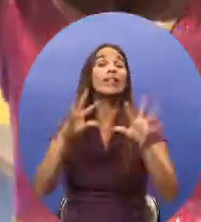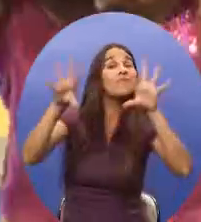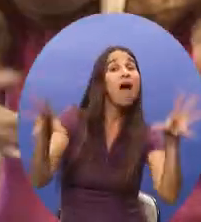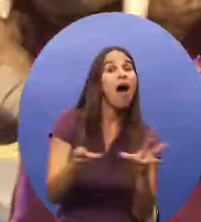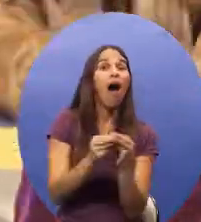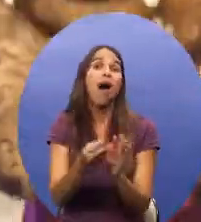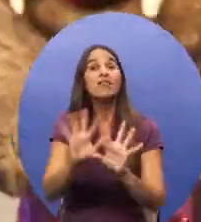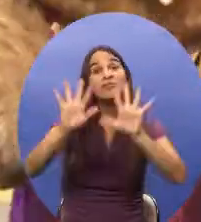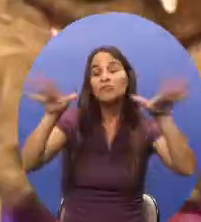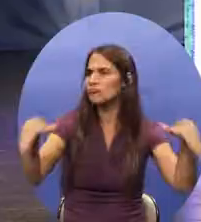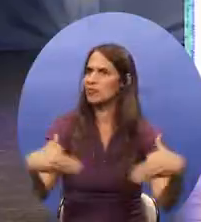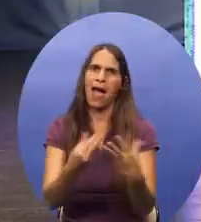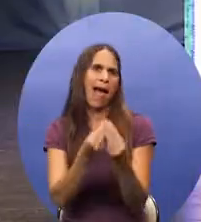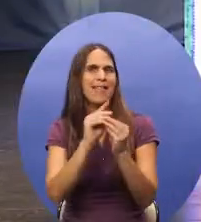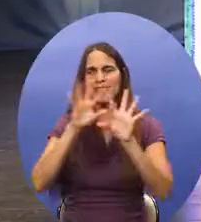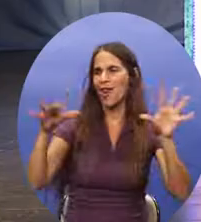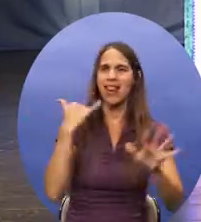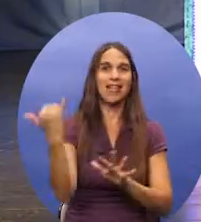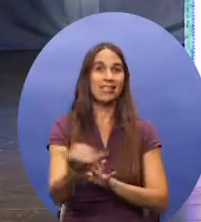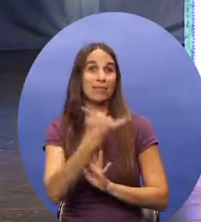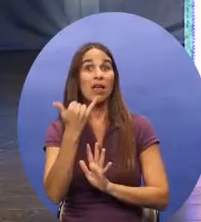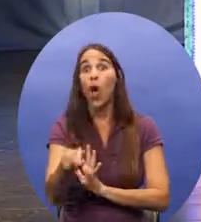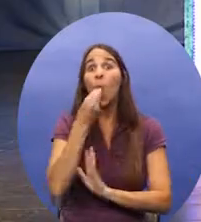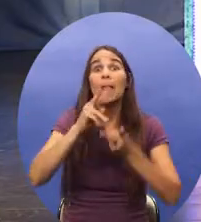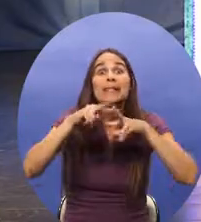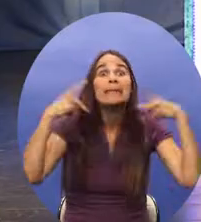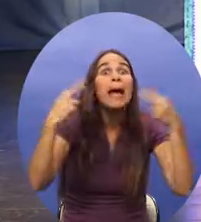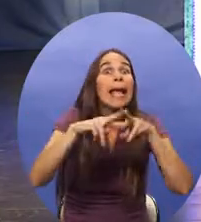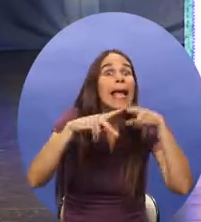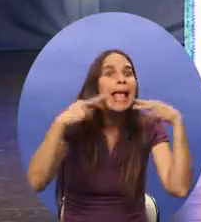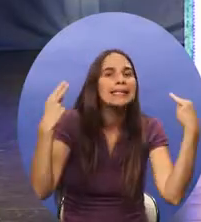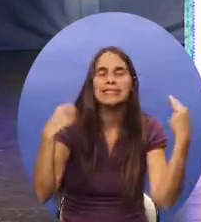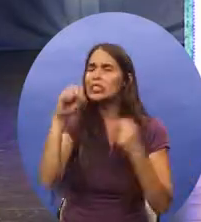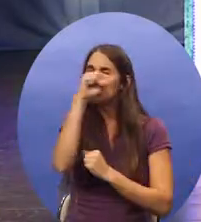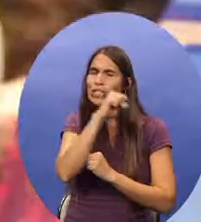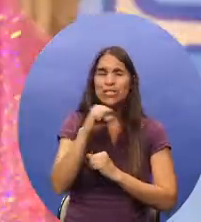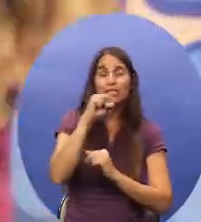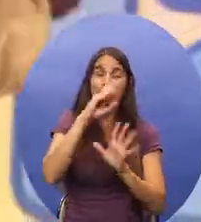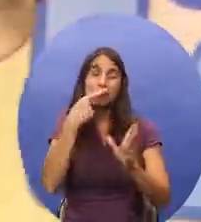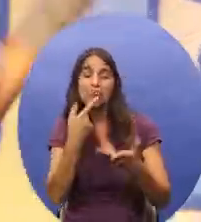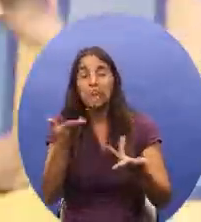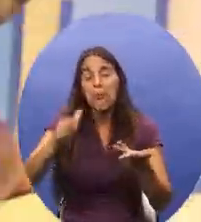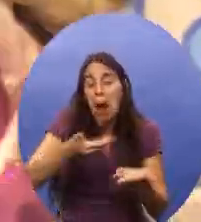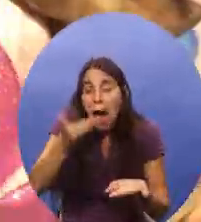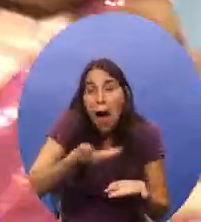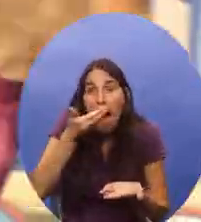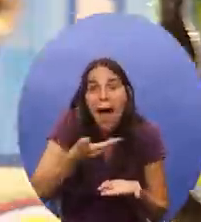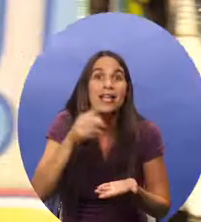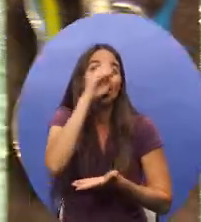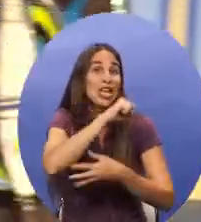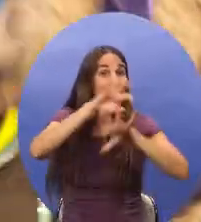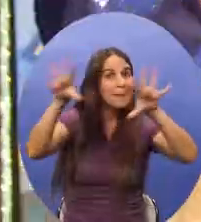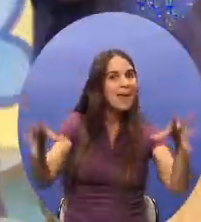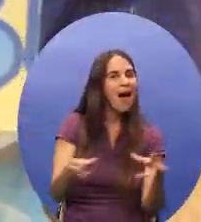ואוכלים מסור גדול. הפילים אוכלים ספגטי, הפילים שותים מרק, הפילים שרים דואטים,